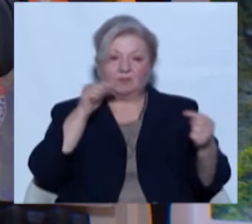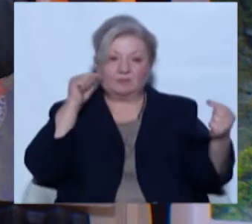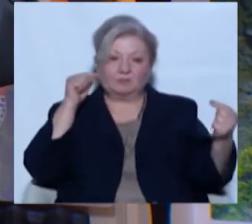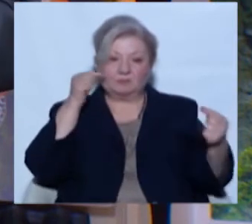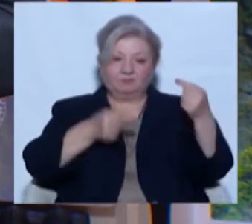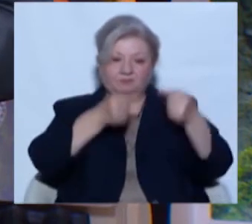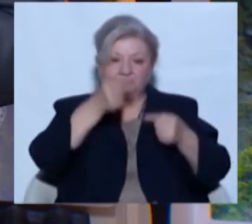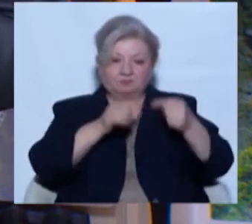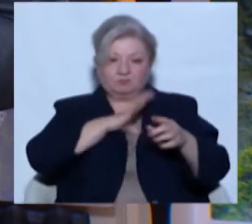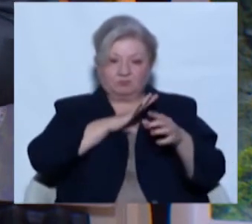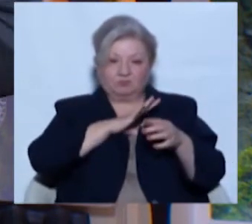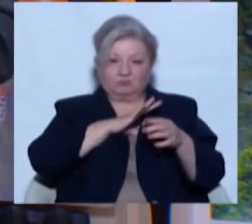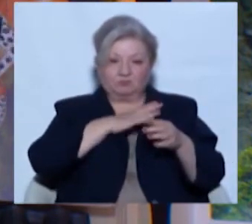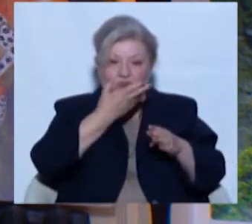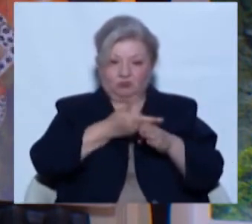დაპირისპირება გამწვავდა